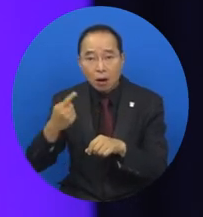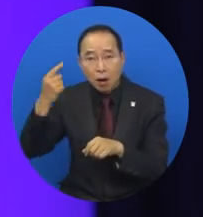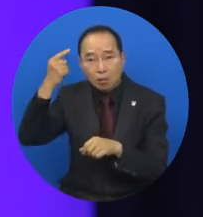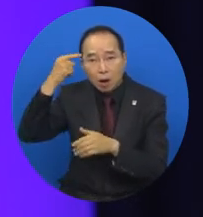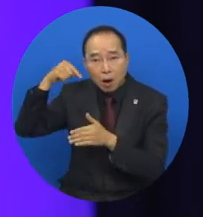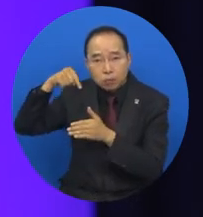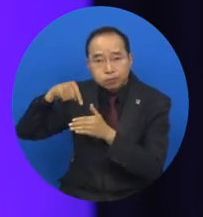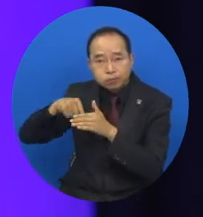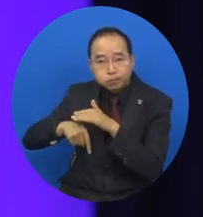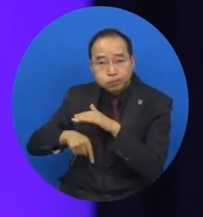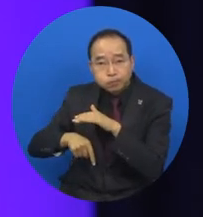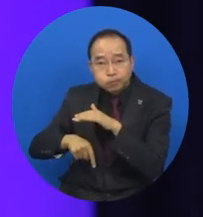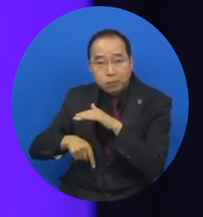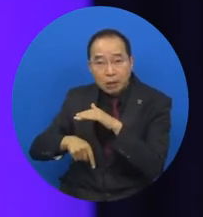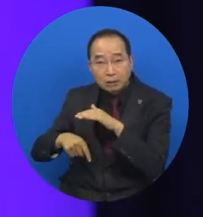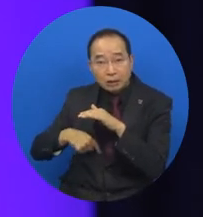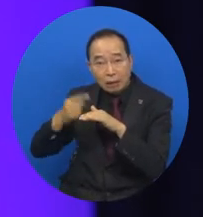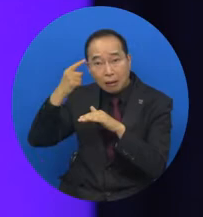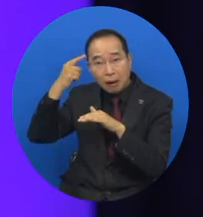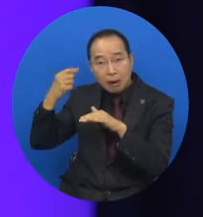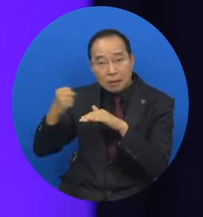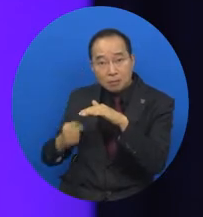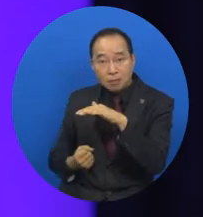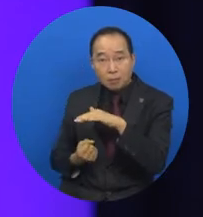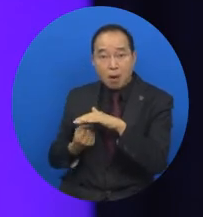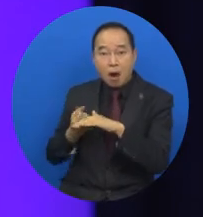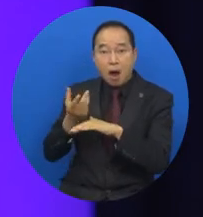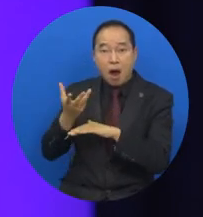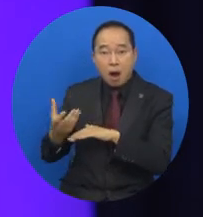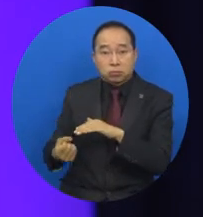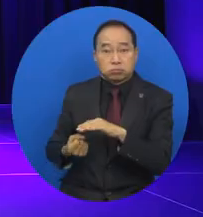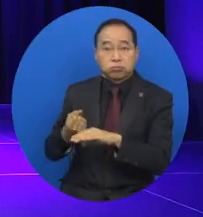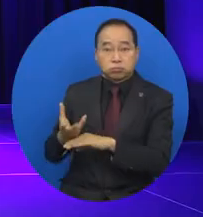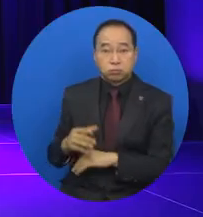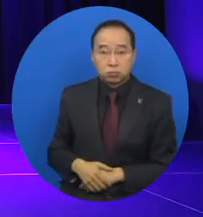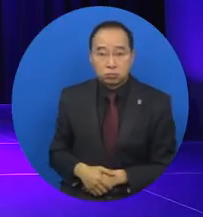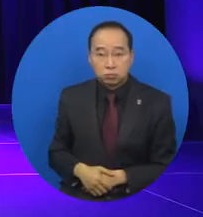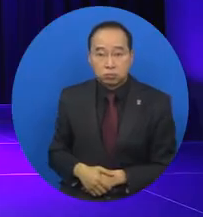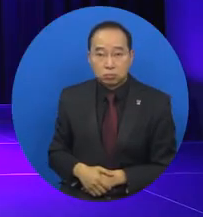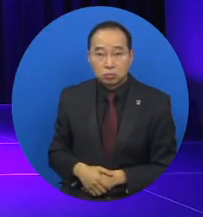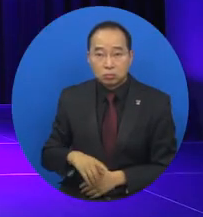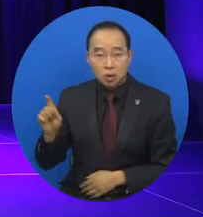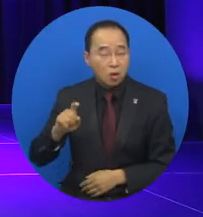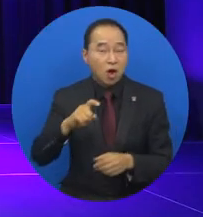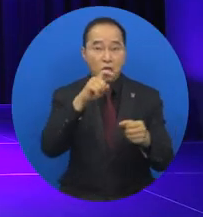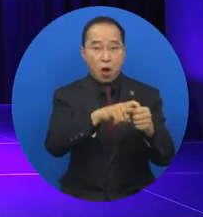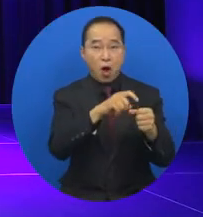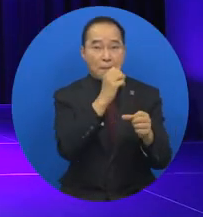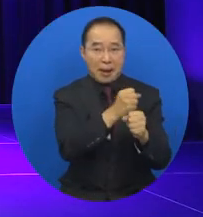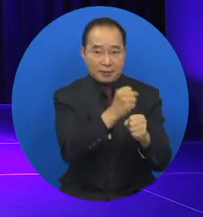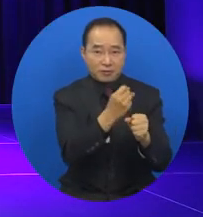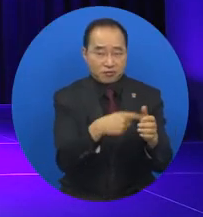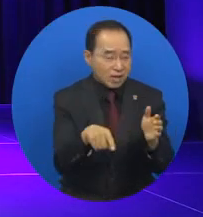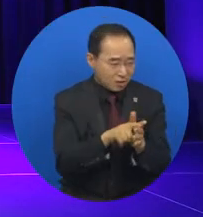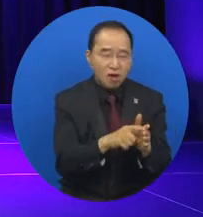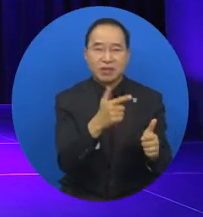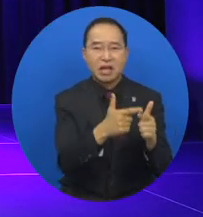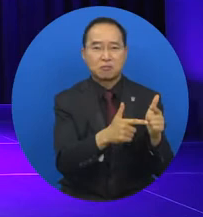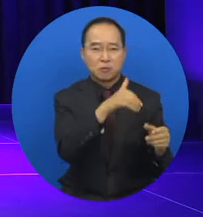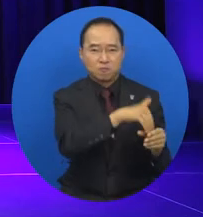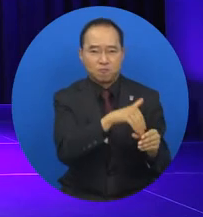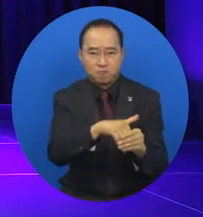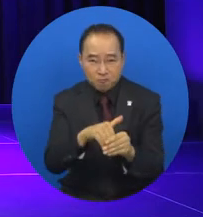무의식에 있는 창조성들을 끄집어내기 시작했어요. 떡을 만들기 위해서 어떤 나무를